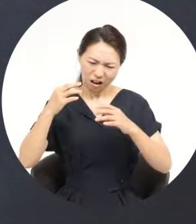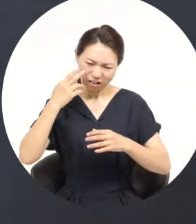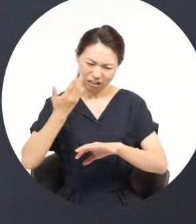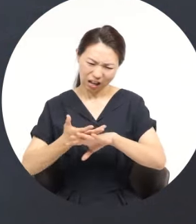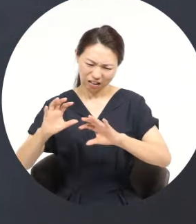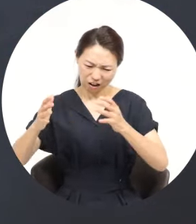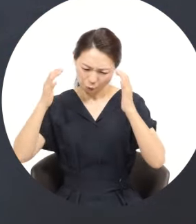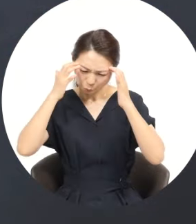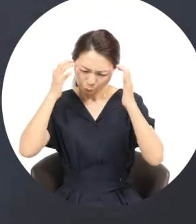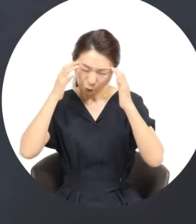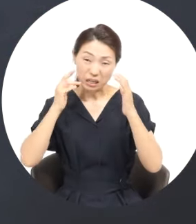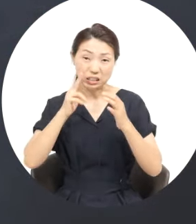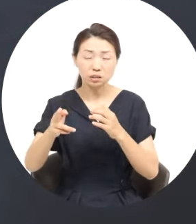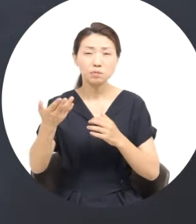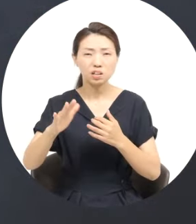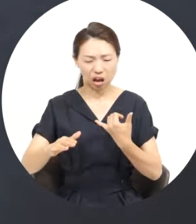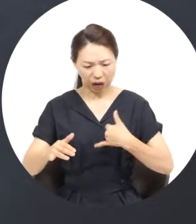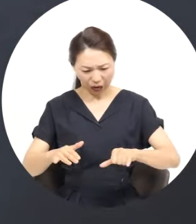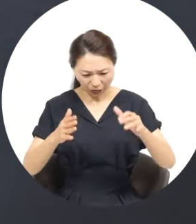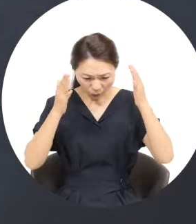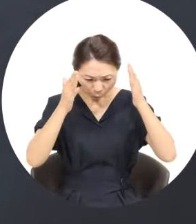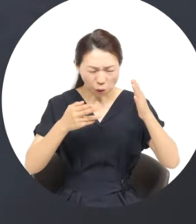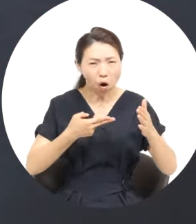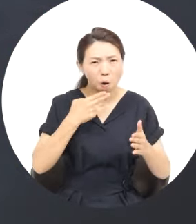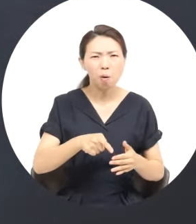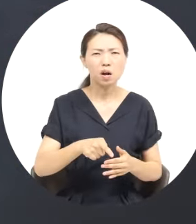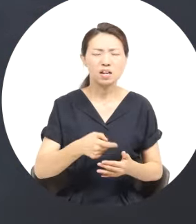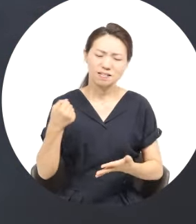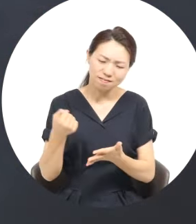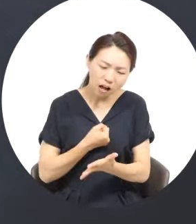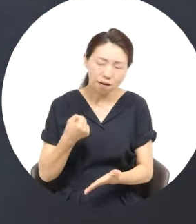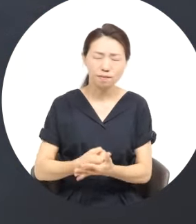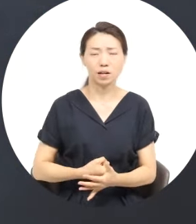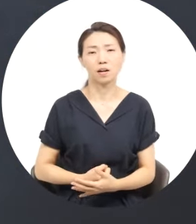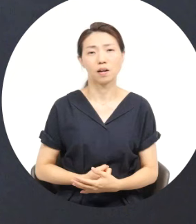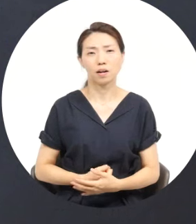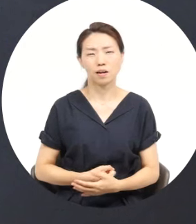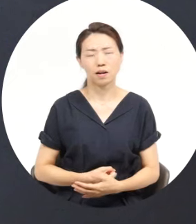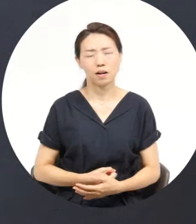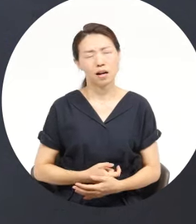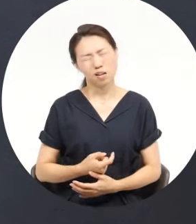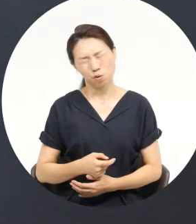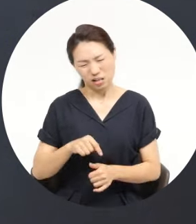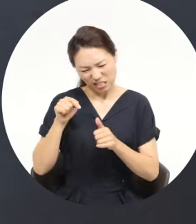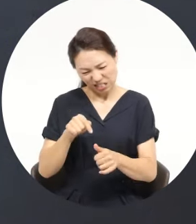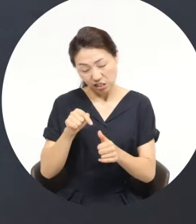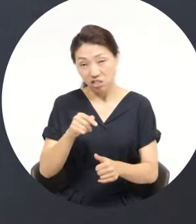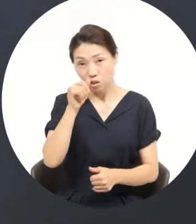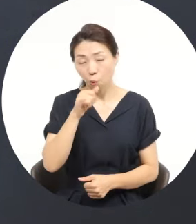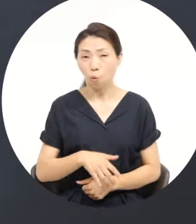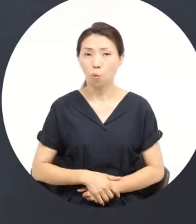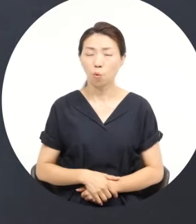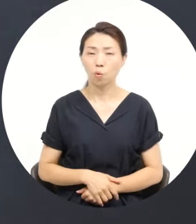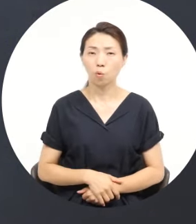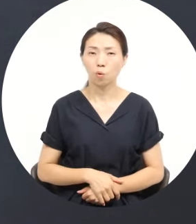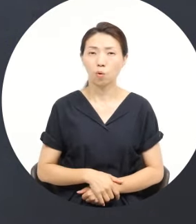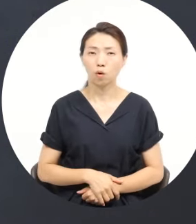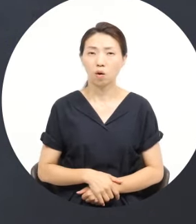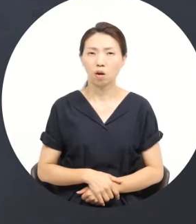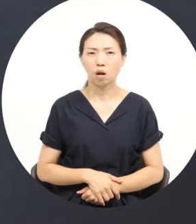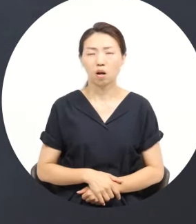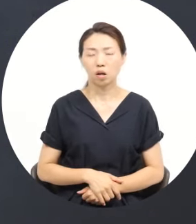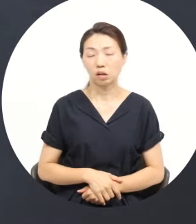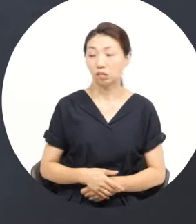안 하고 있다는 그거에 미워하고 섭섭하고 또 애정을 가지고 있고 또 아이는